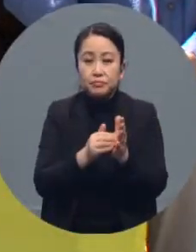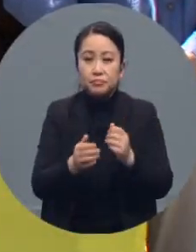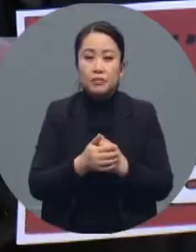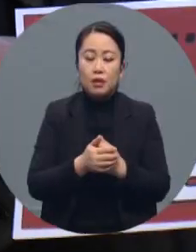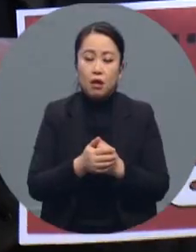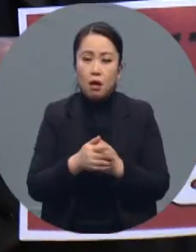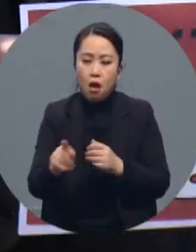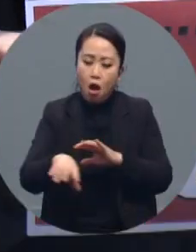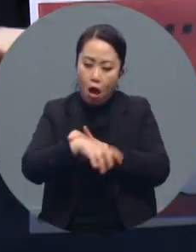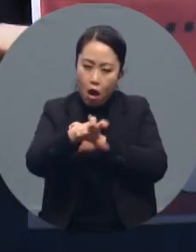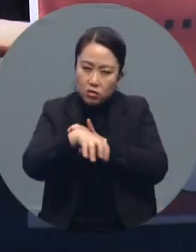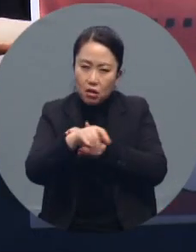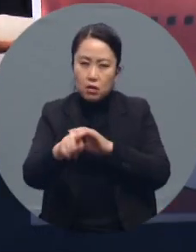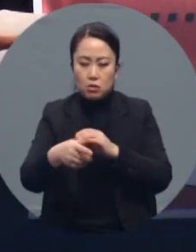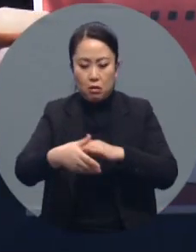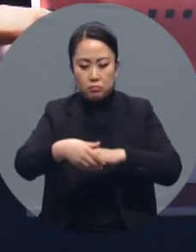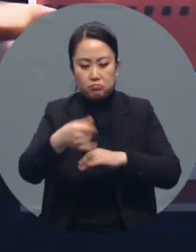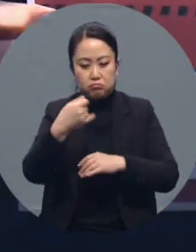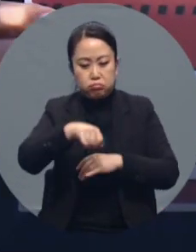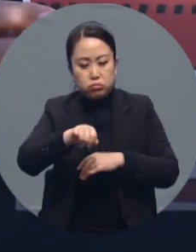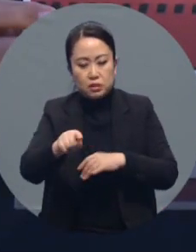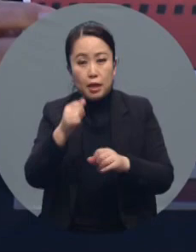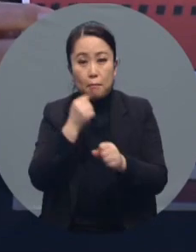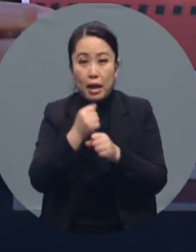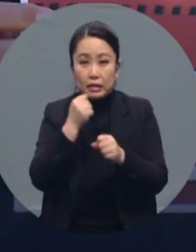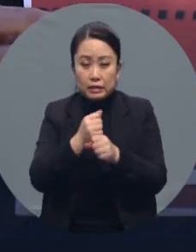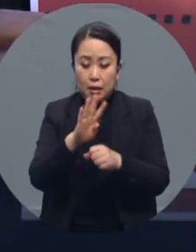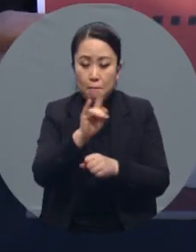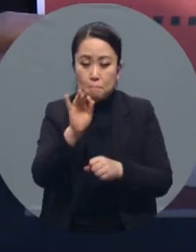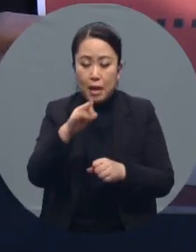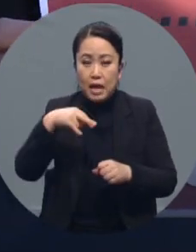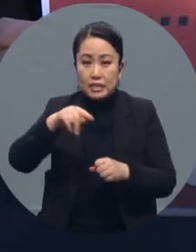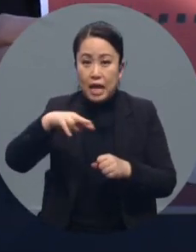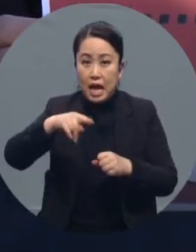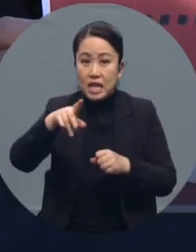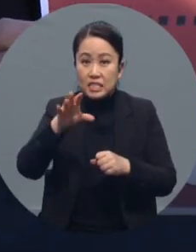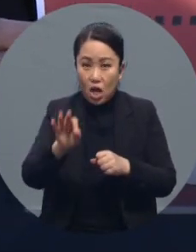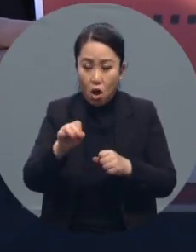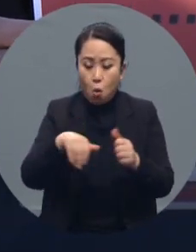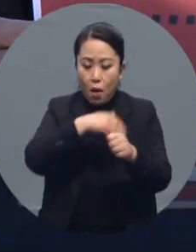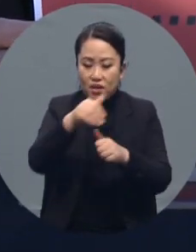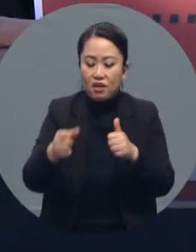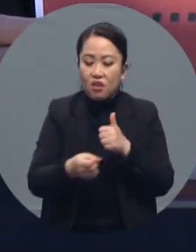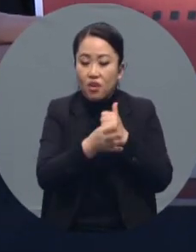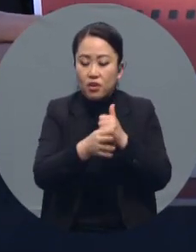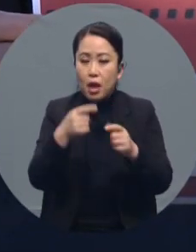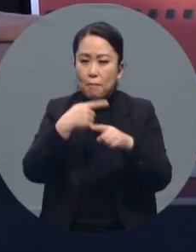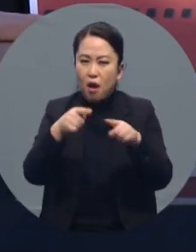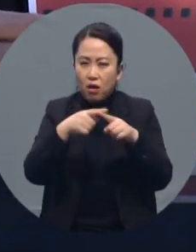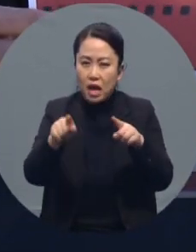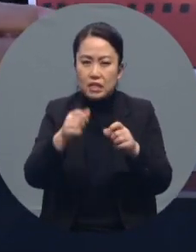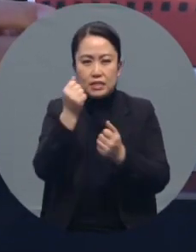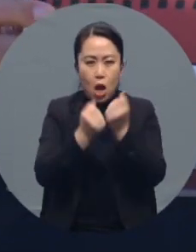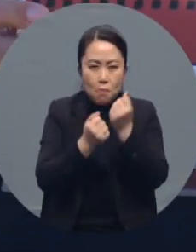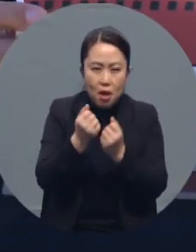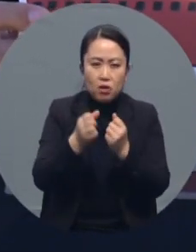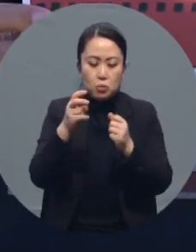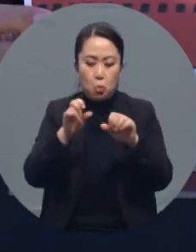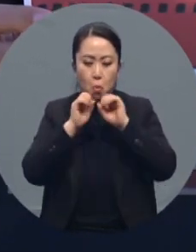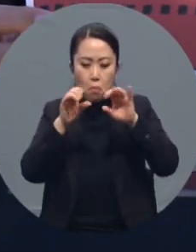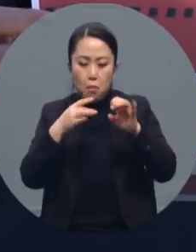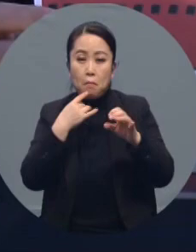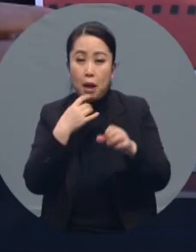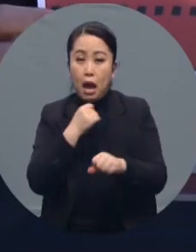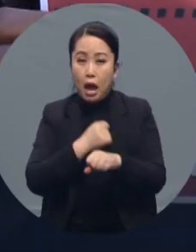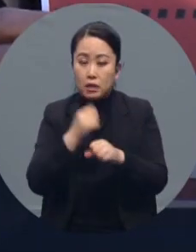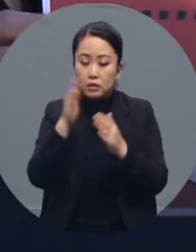엉터리로 부실하게 작성한 방사성 환경안 평가를 설명하고 공부하는 데 그치고 있는 이런